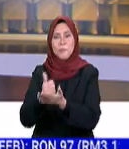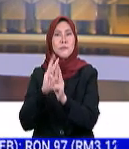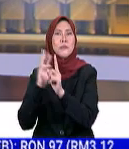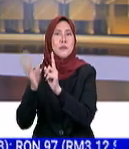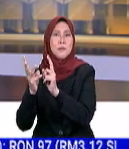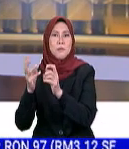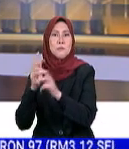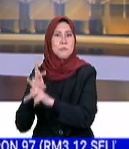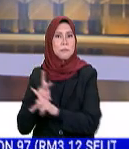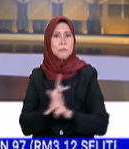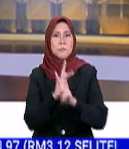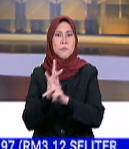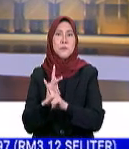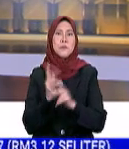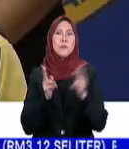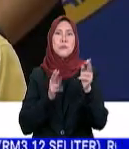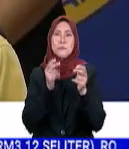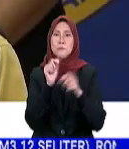pengguna jalan raya.